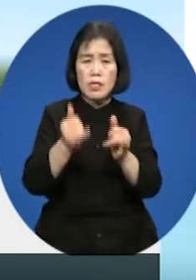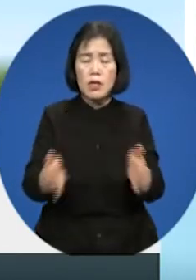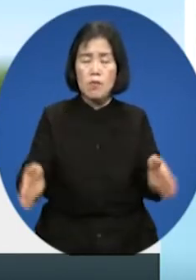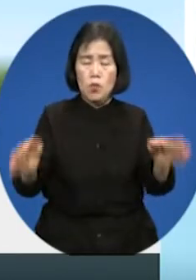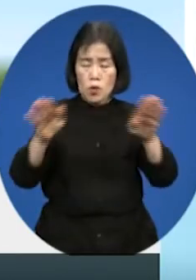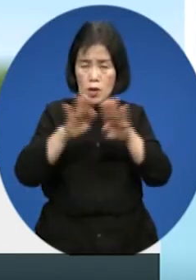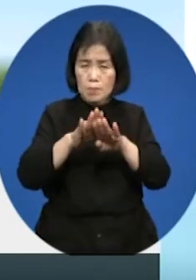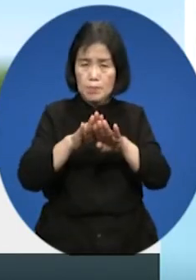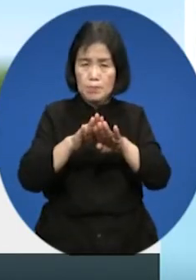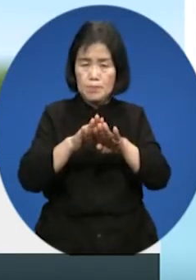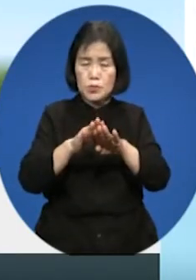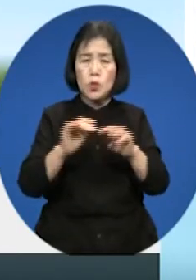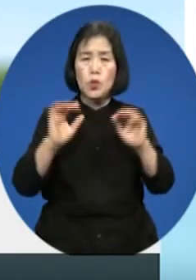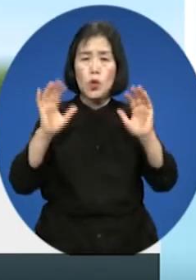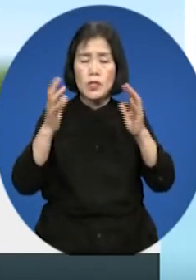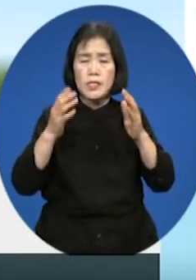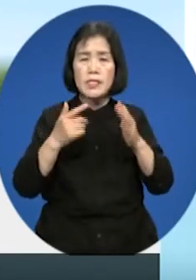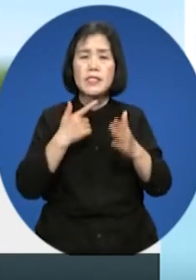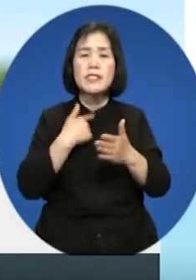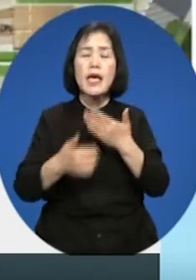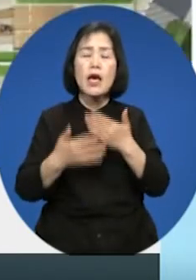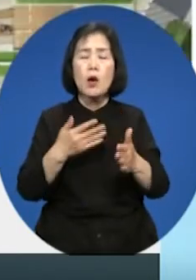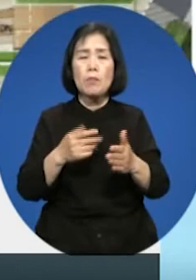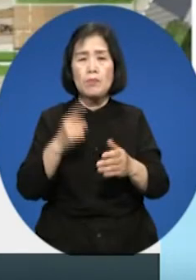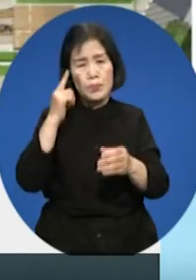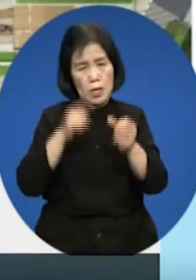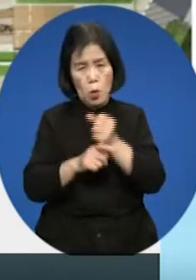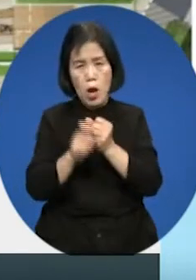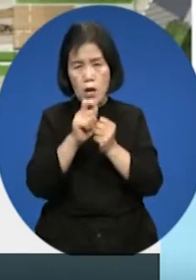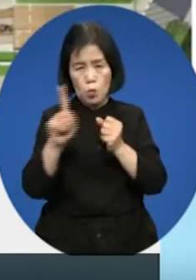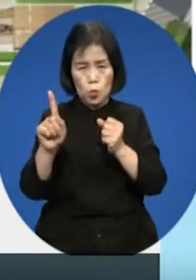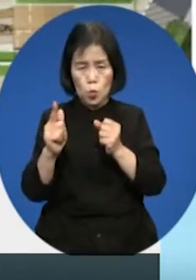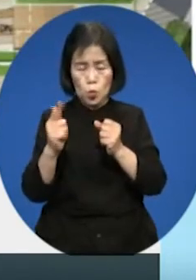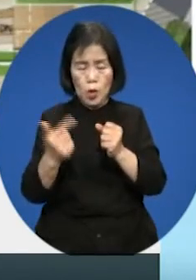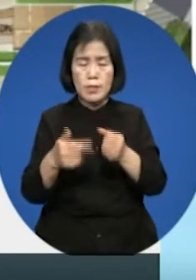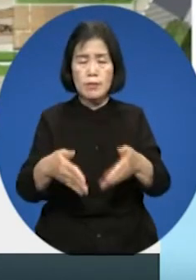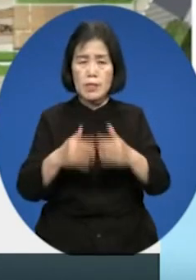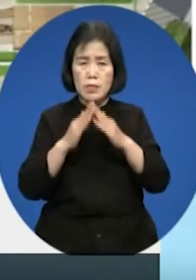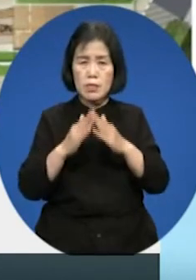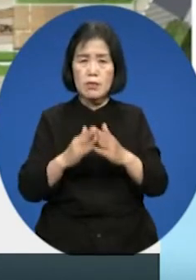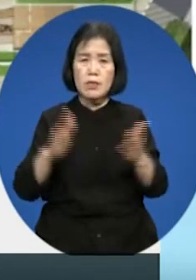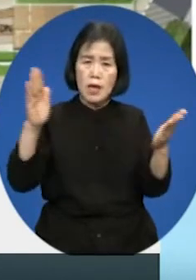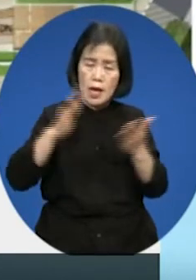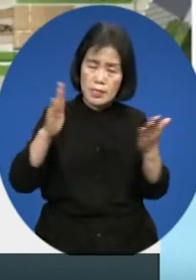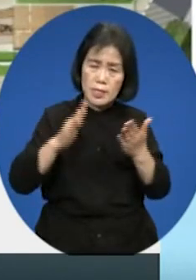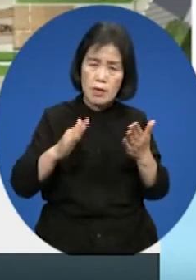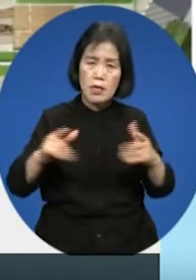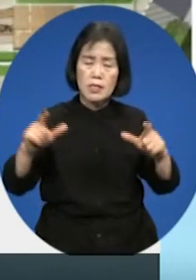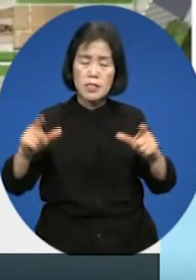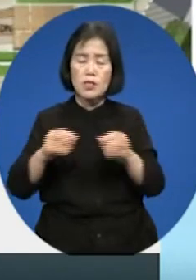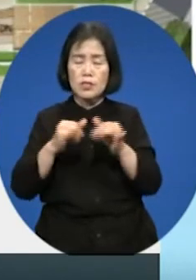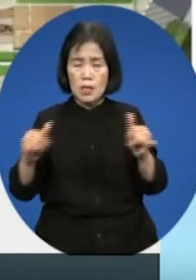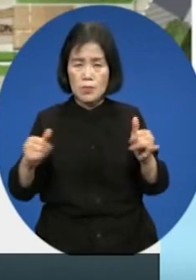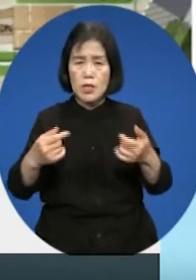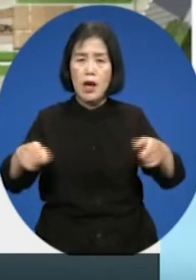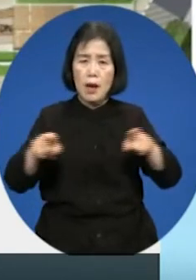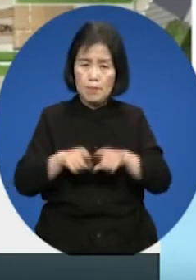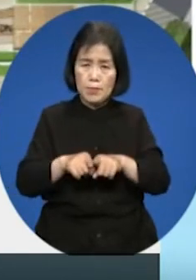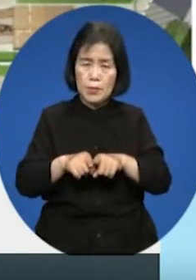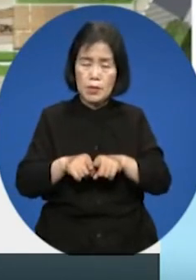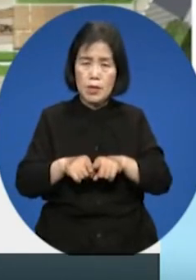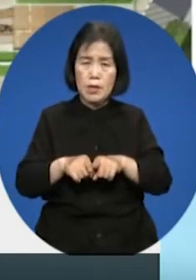복합시설 그리고 어린이 체험과학관을 조성해서 학생과 지역 주민들이 함께 사용할 수 있는 생활